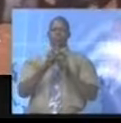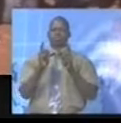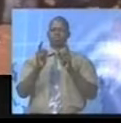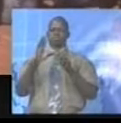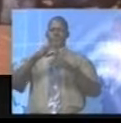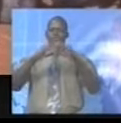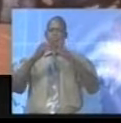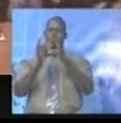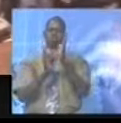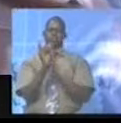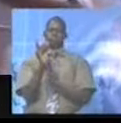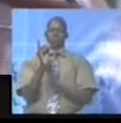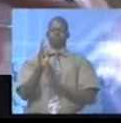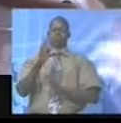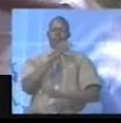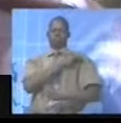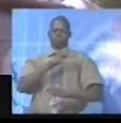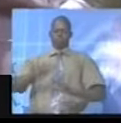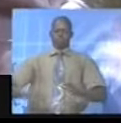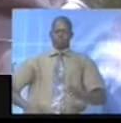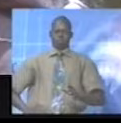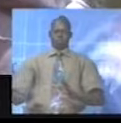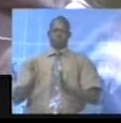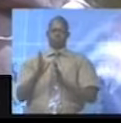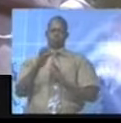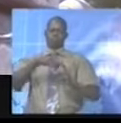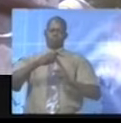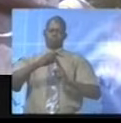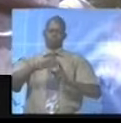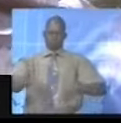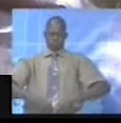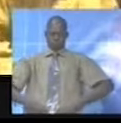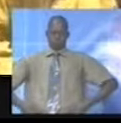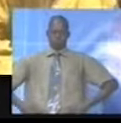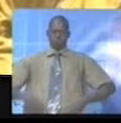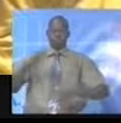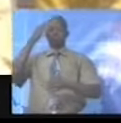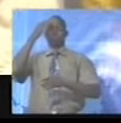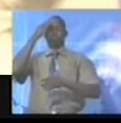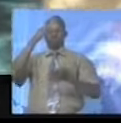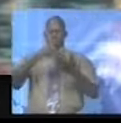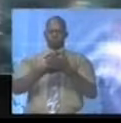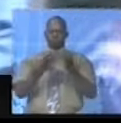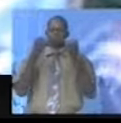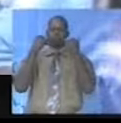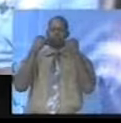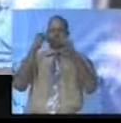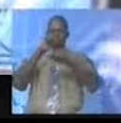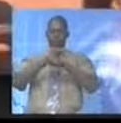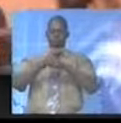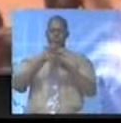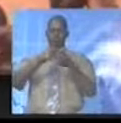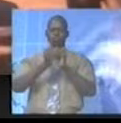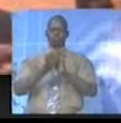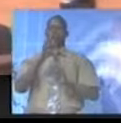du développement. Et le maire, écharpe autour de sa ceinture, est conscient de cette nouvelle responsabilité. Un problème d'eau